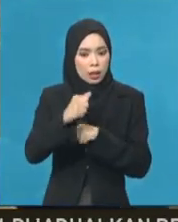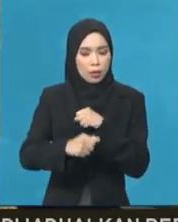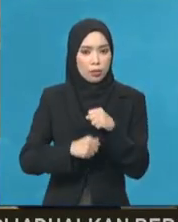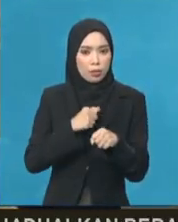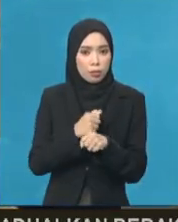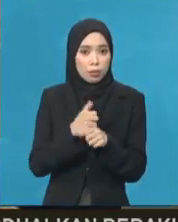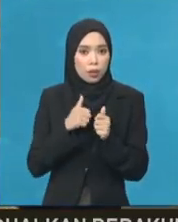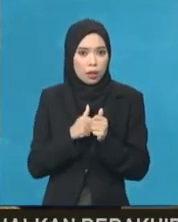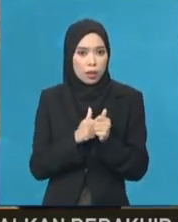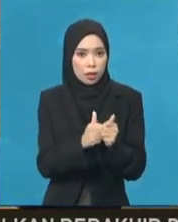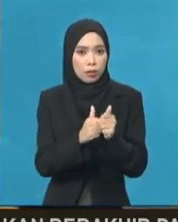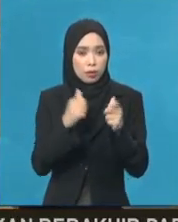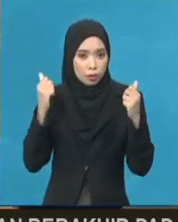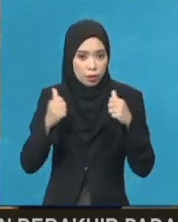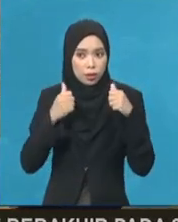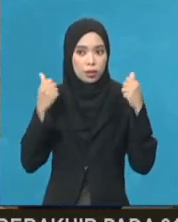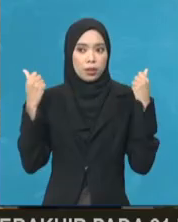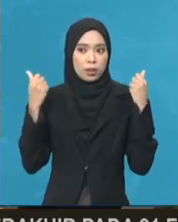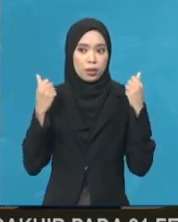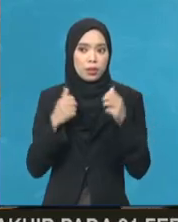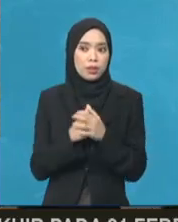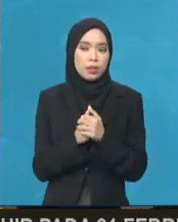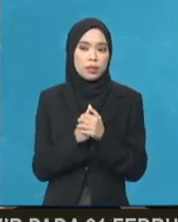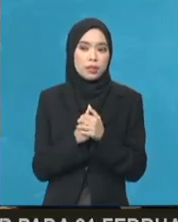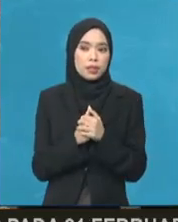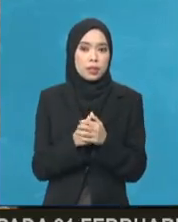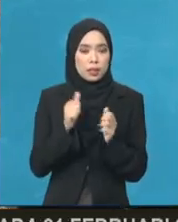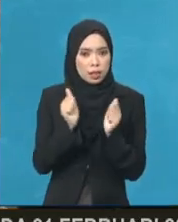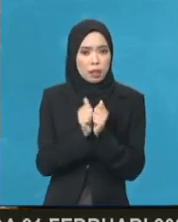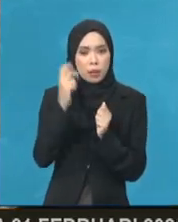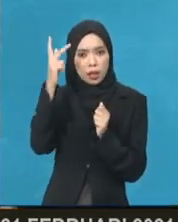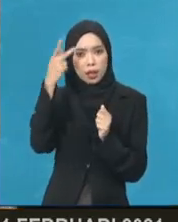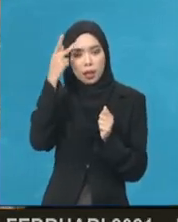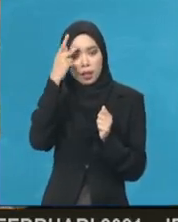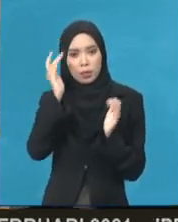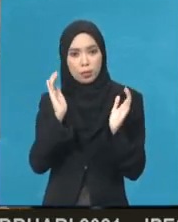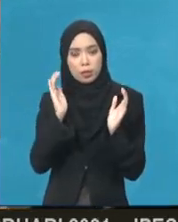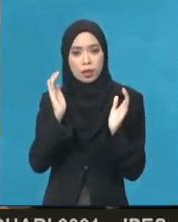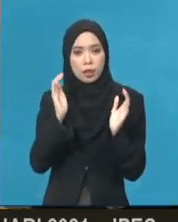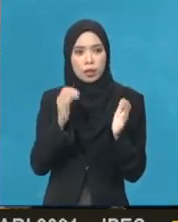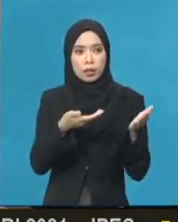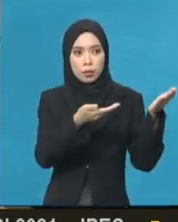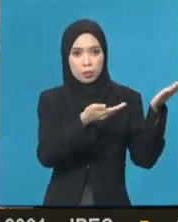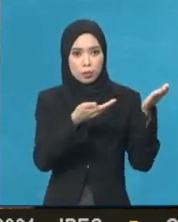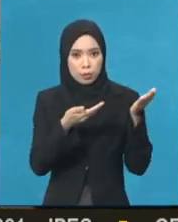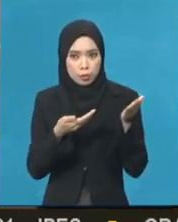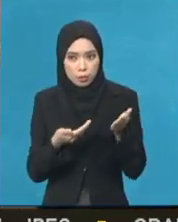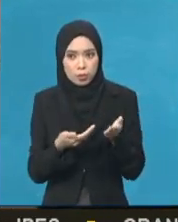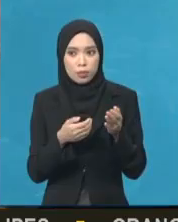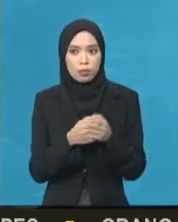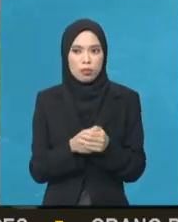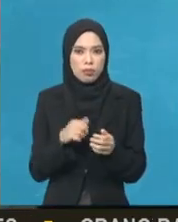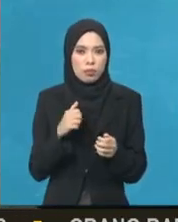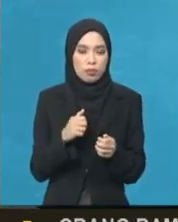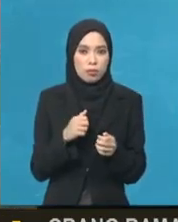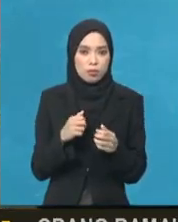bahwa dan merayakan bersamaan kerjaan Brunei lefrina jemputan kedua biasalah